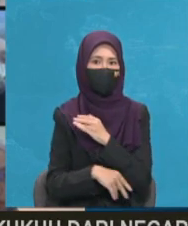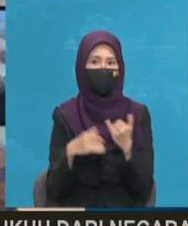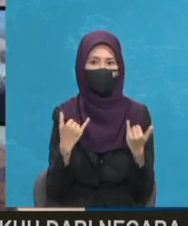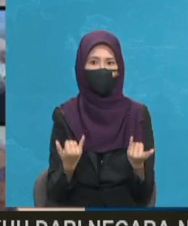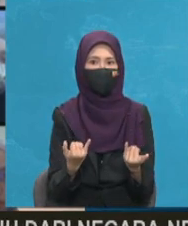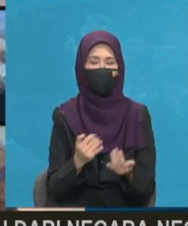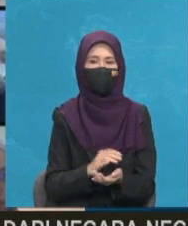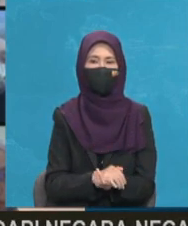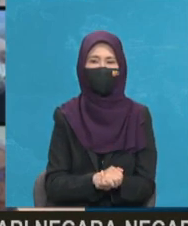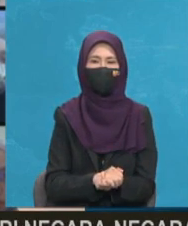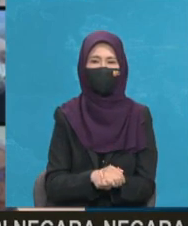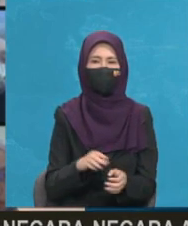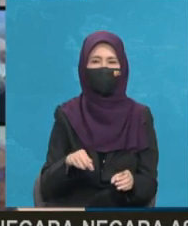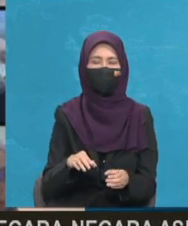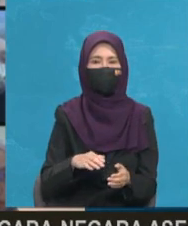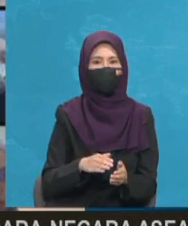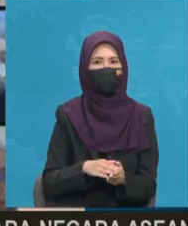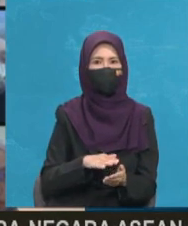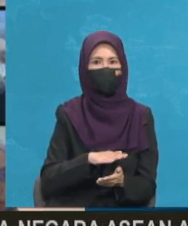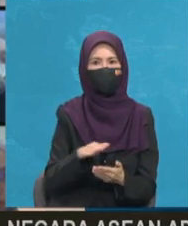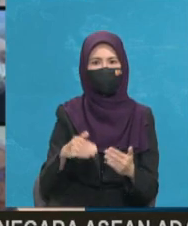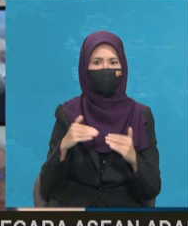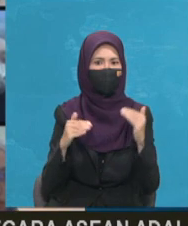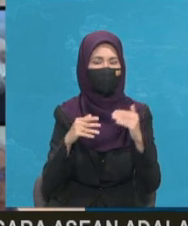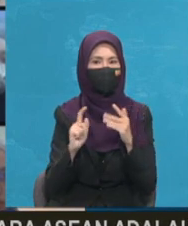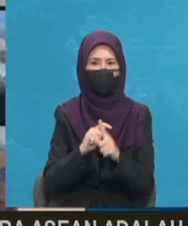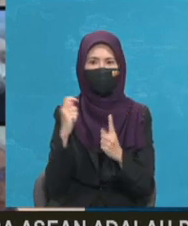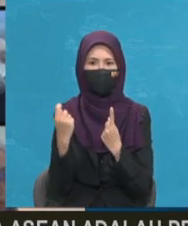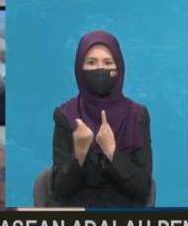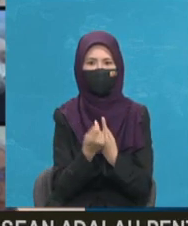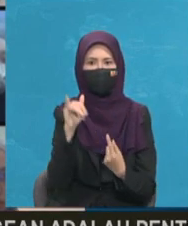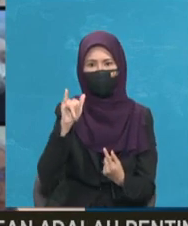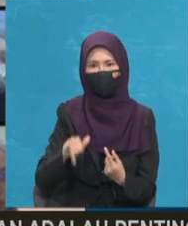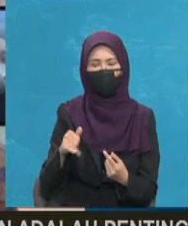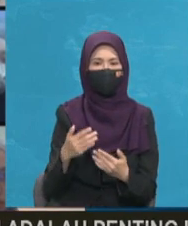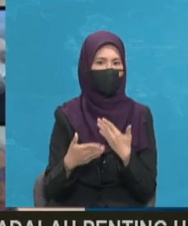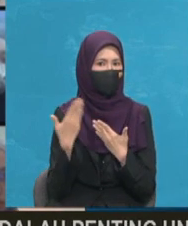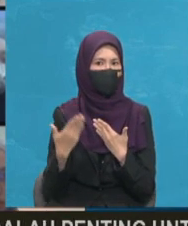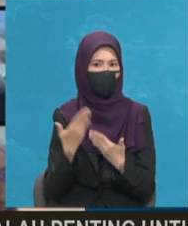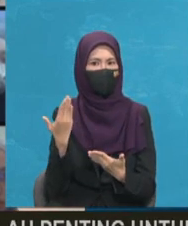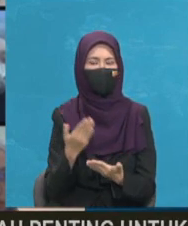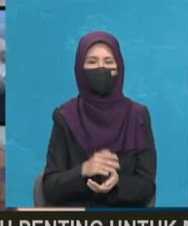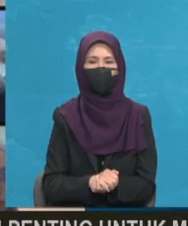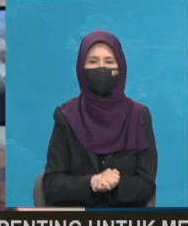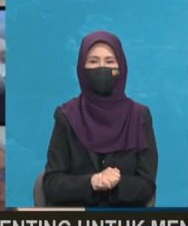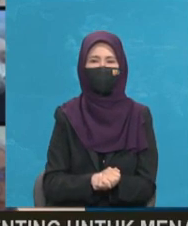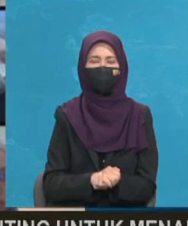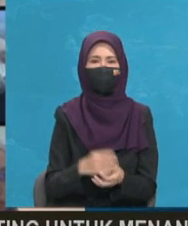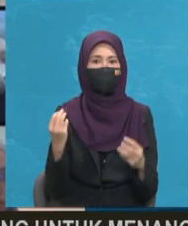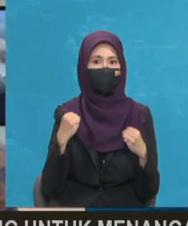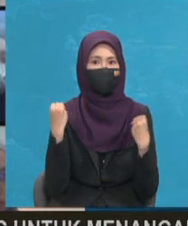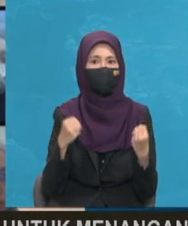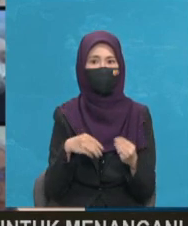untuk mewujudkan dan menyediakan persekitaran industri pembinaan tempatan yang cukup dan mampan bagi serikat-serikat